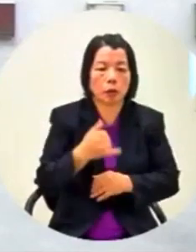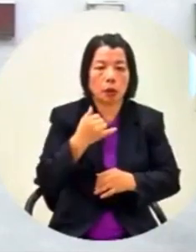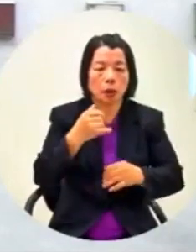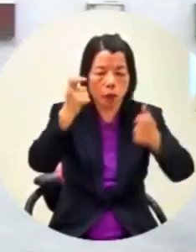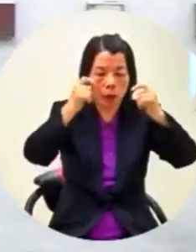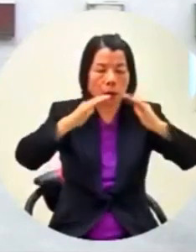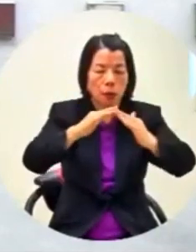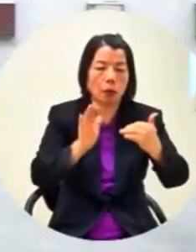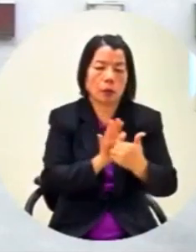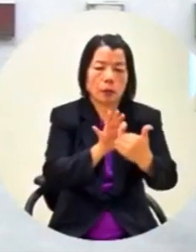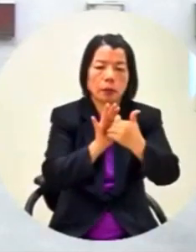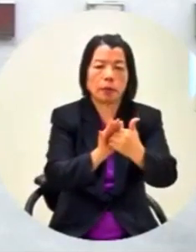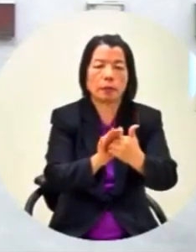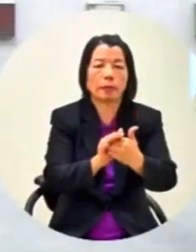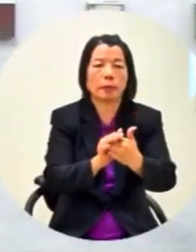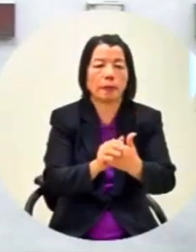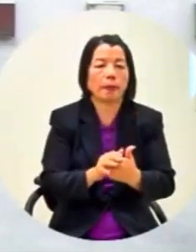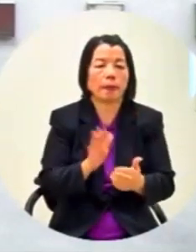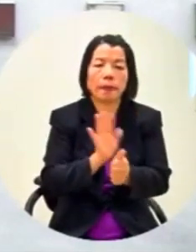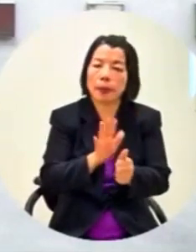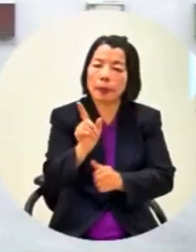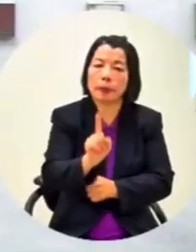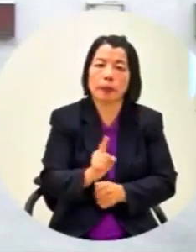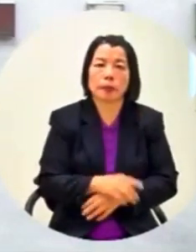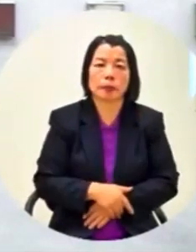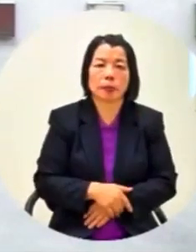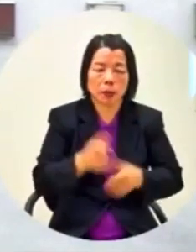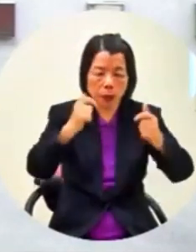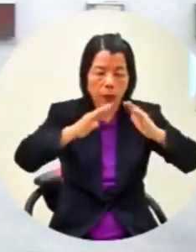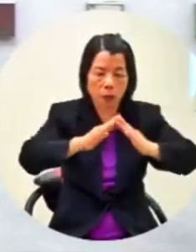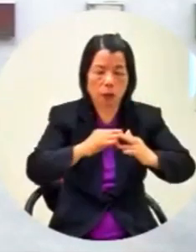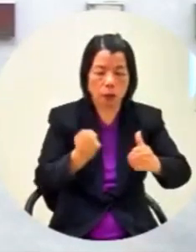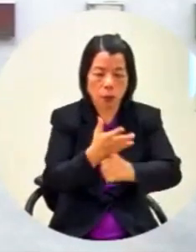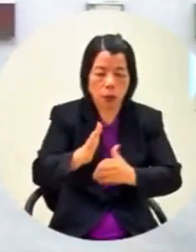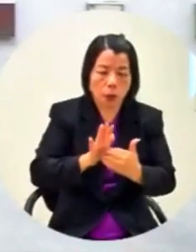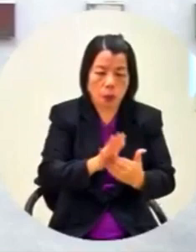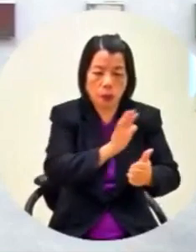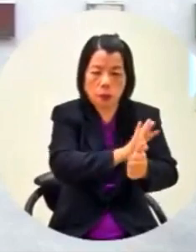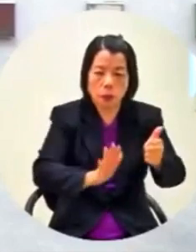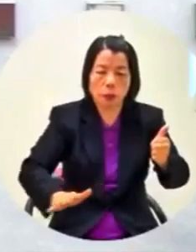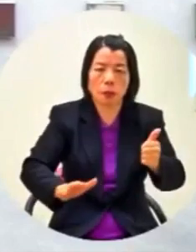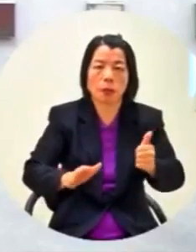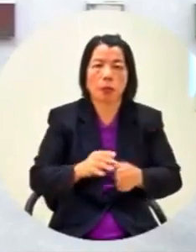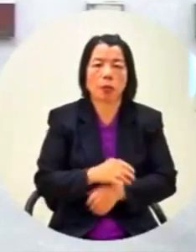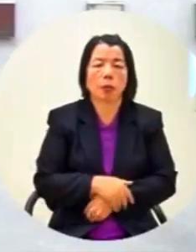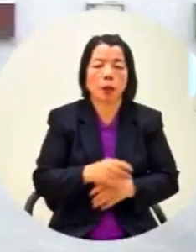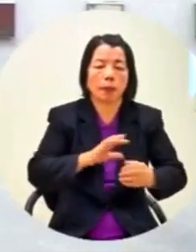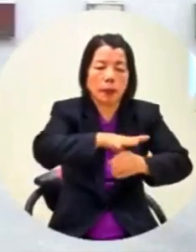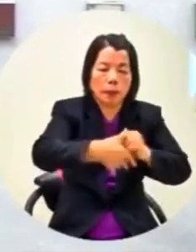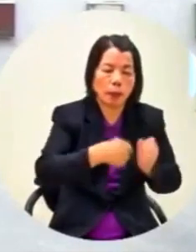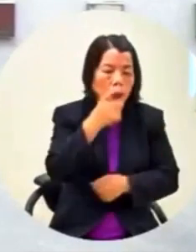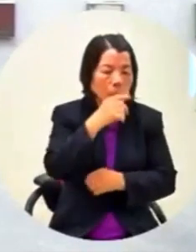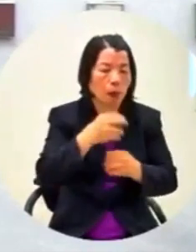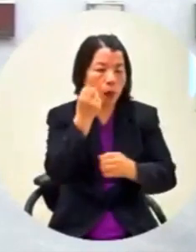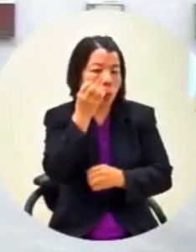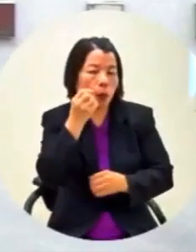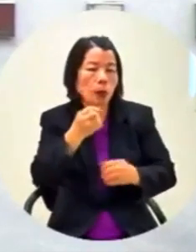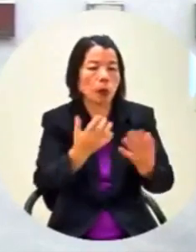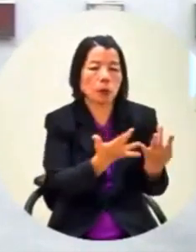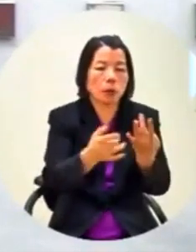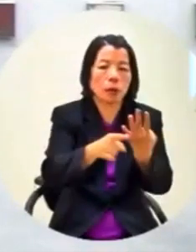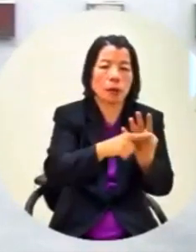相挺的方案，针对高雄受疫情影响的企业，包括观光产业，我们融资贷